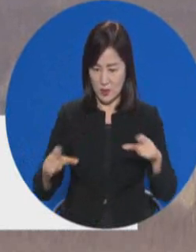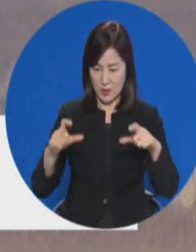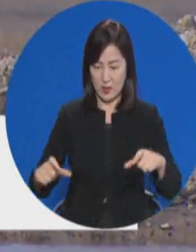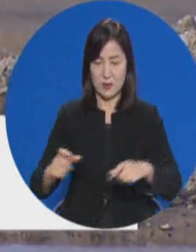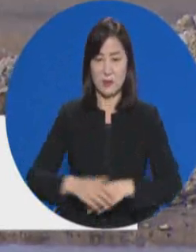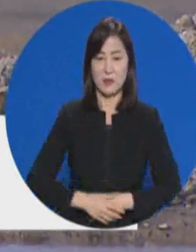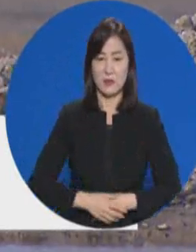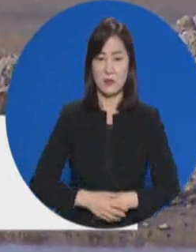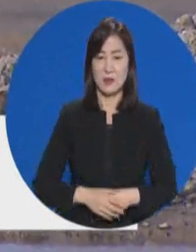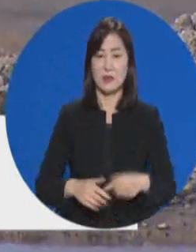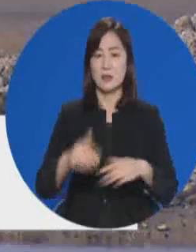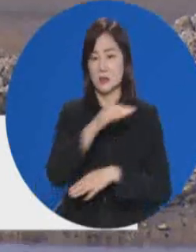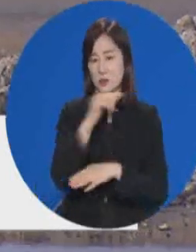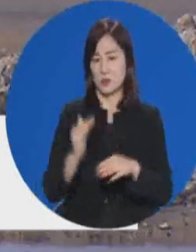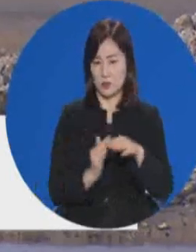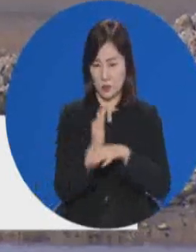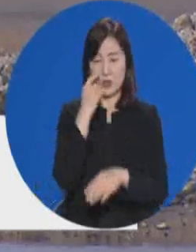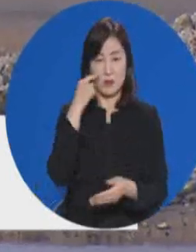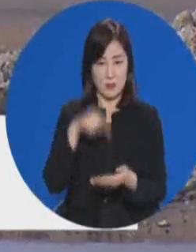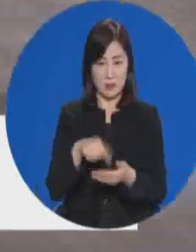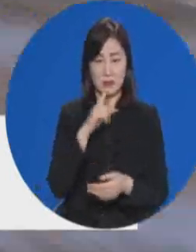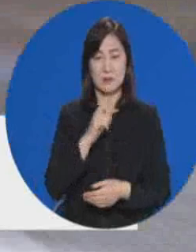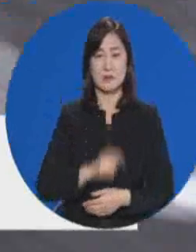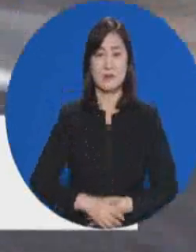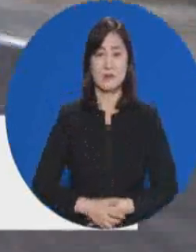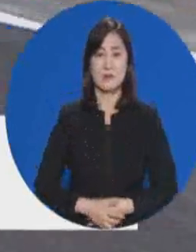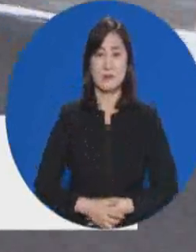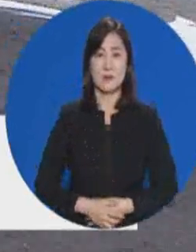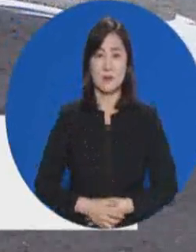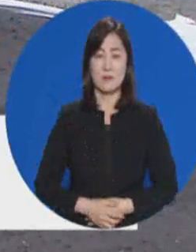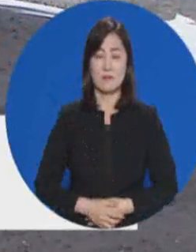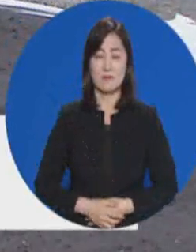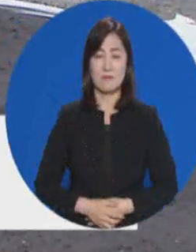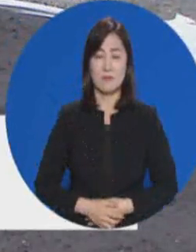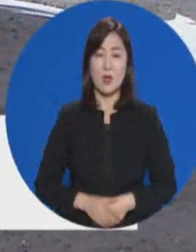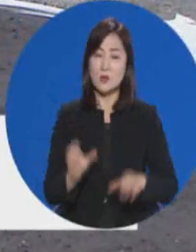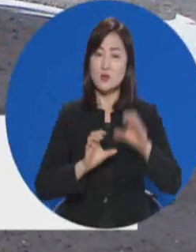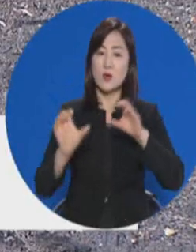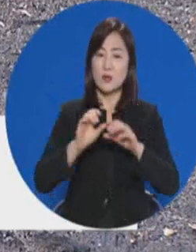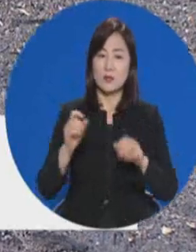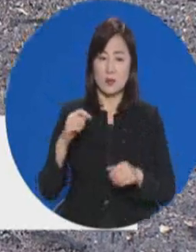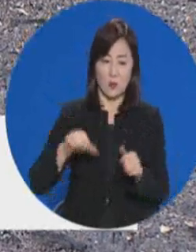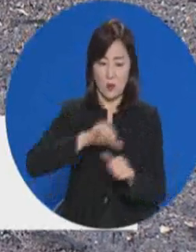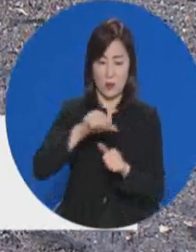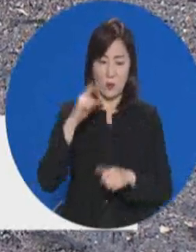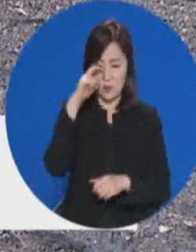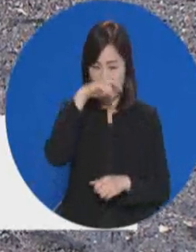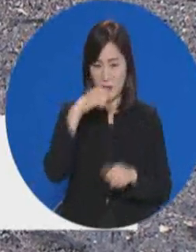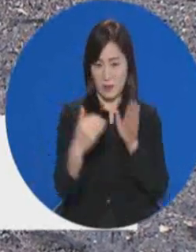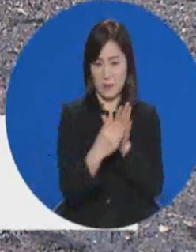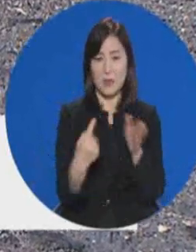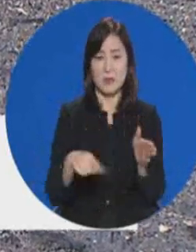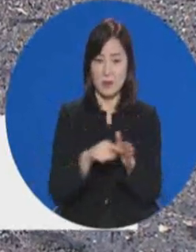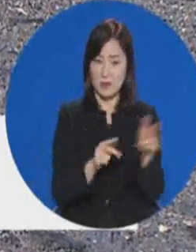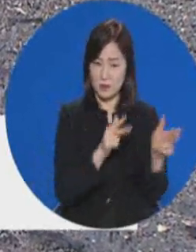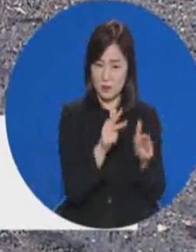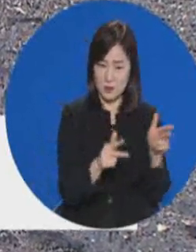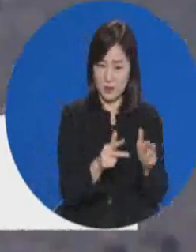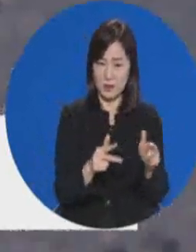성분이 기준치를 초과한 것으로 나타났다고 밝혔습니다. 주 의원은 추가적인 환경오염을 막기 위해 제철소와